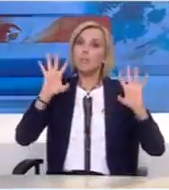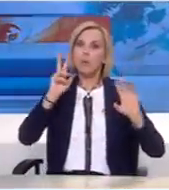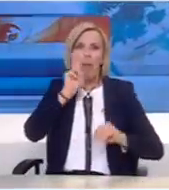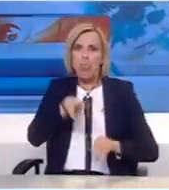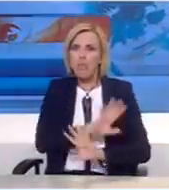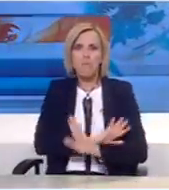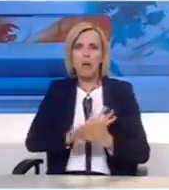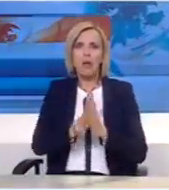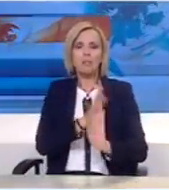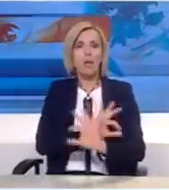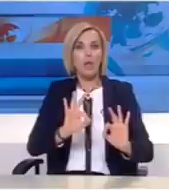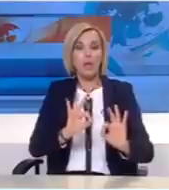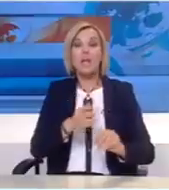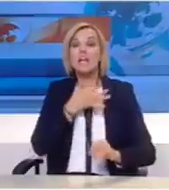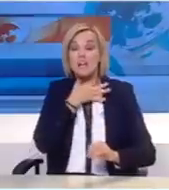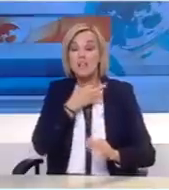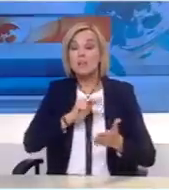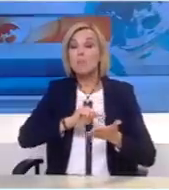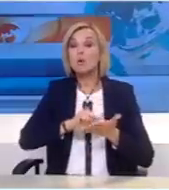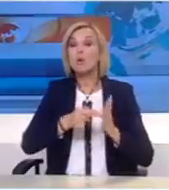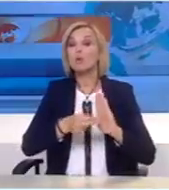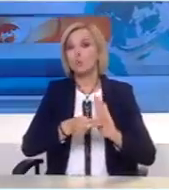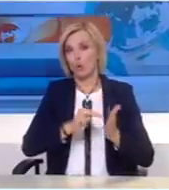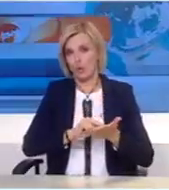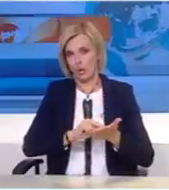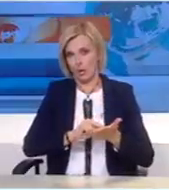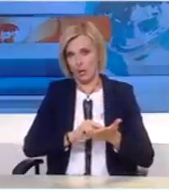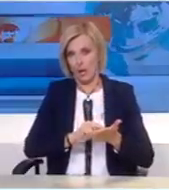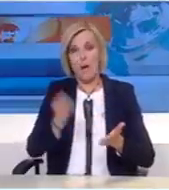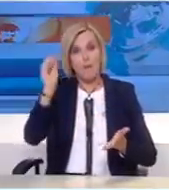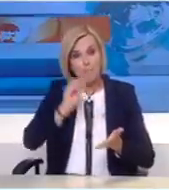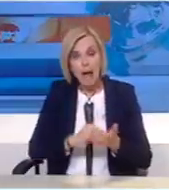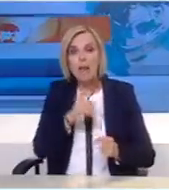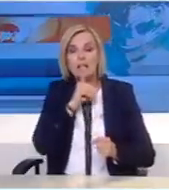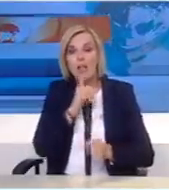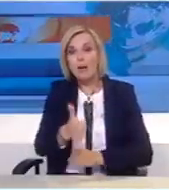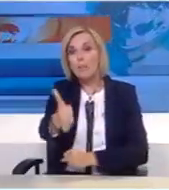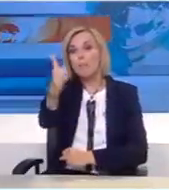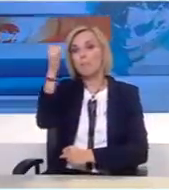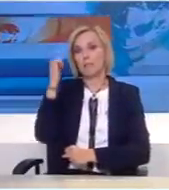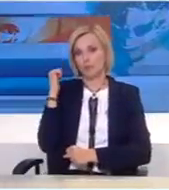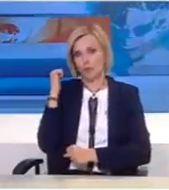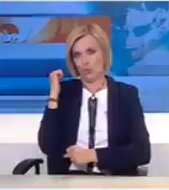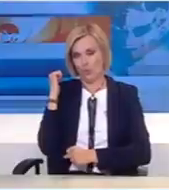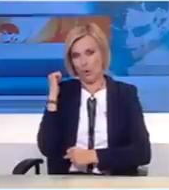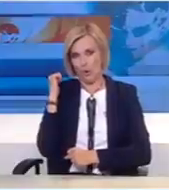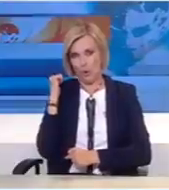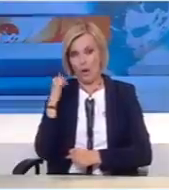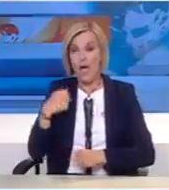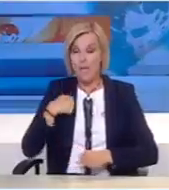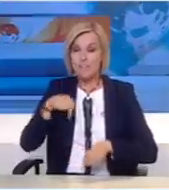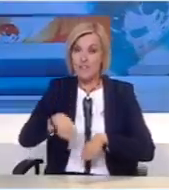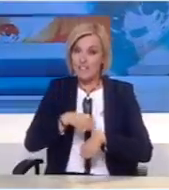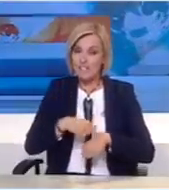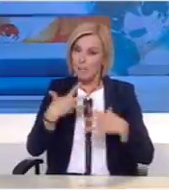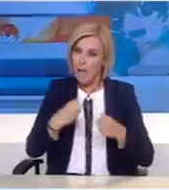καινούριους κύκλους. Θέλει λοιπόν προσοχή. Να μην φτάσουμε σε μια κατάσταση που θα είναι ξανά ανεξέλεγκτη η πορεία του ιού στην κοινότητα. Θα έχουμε